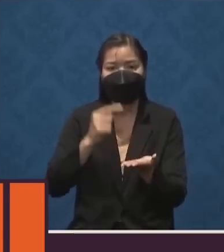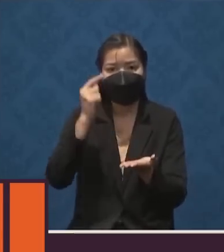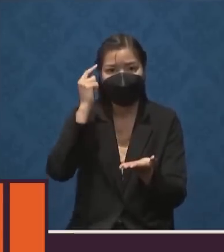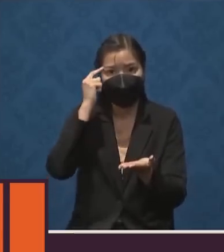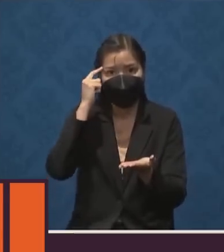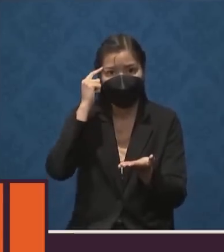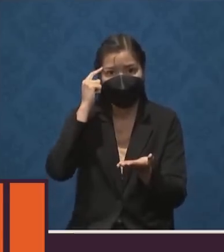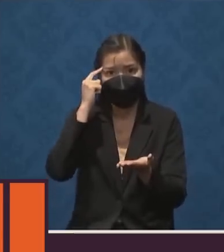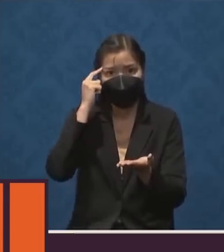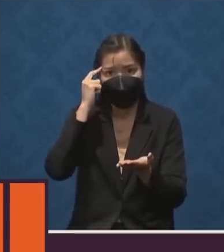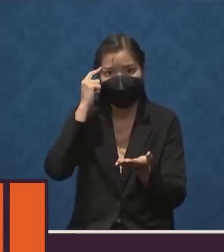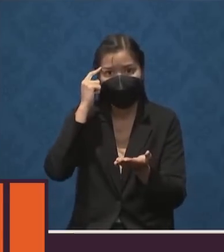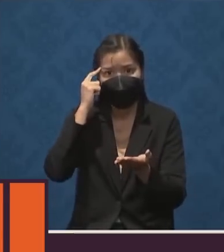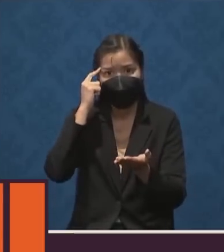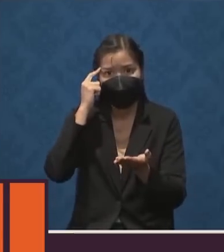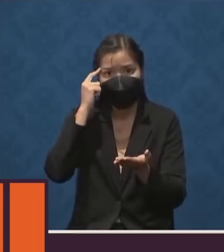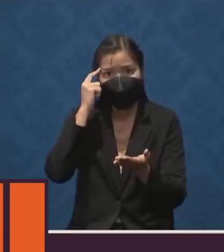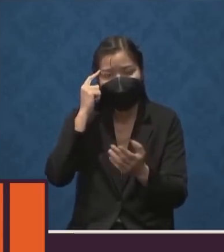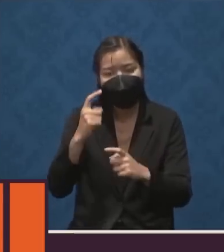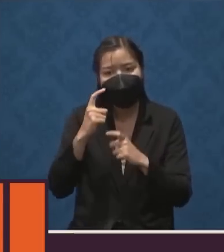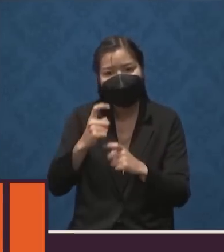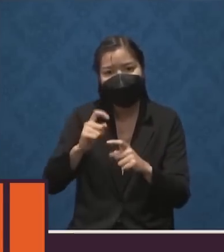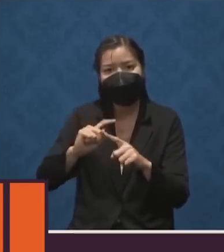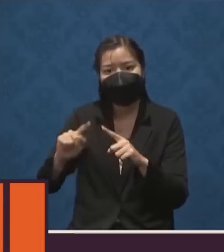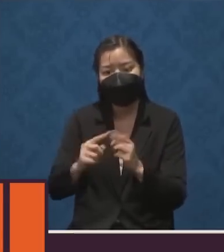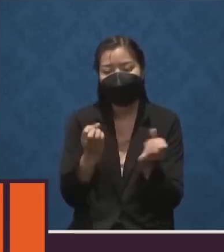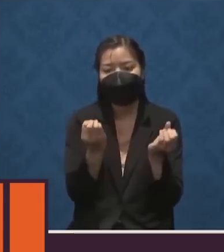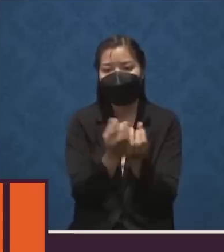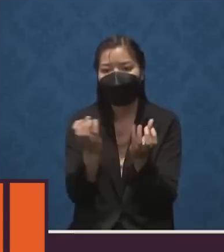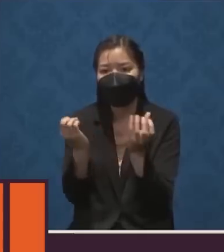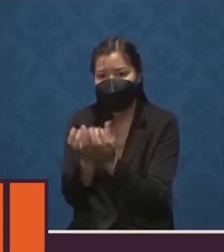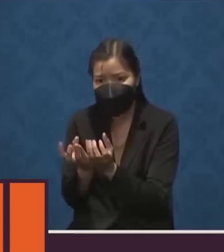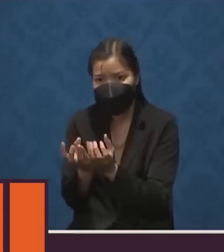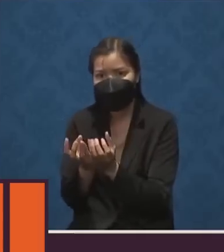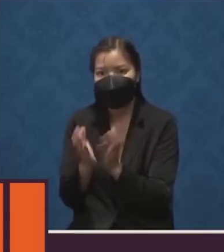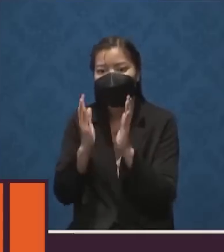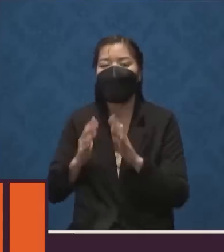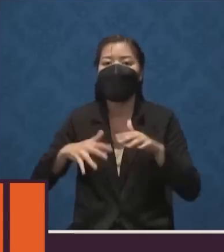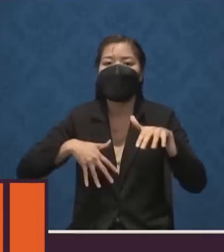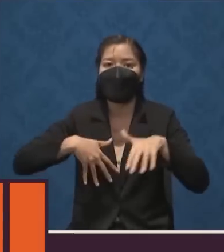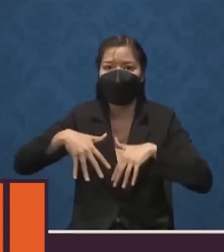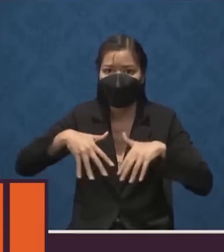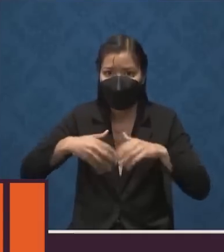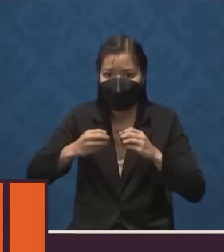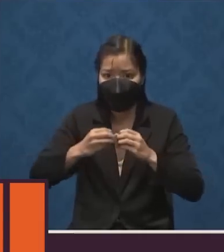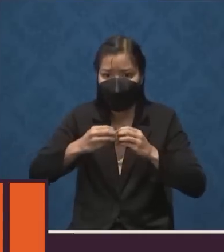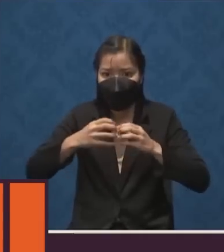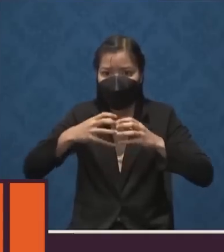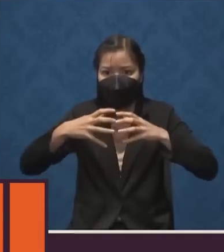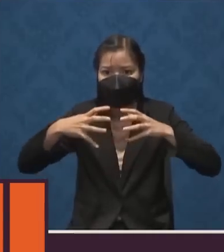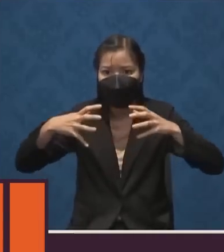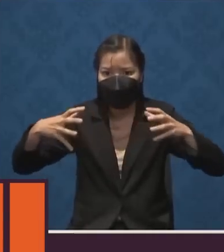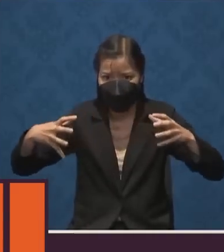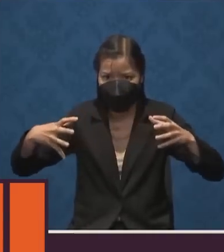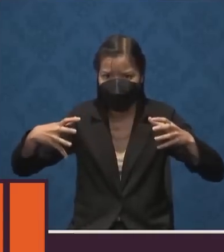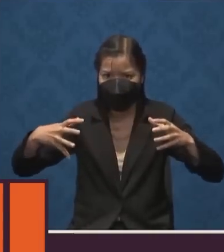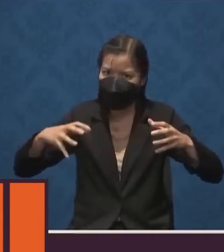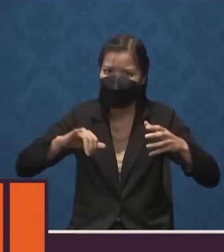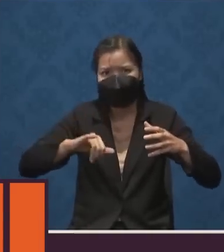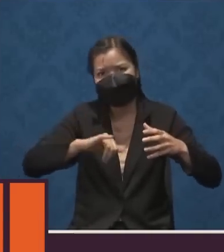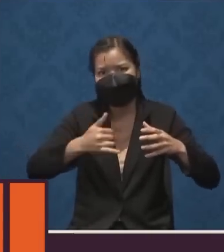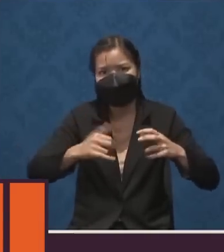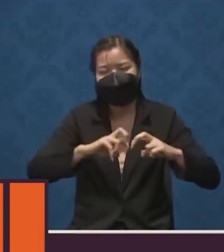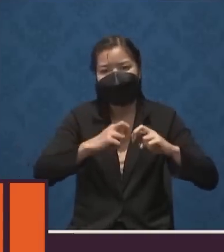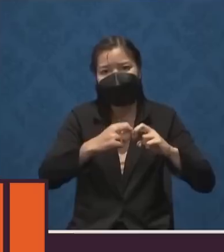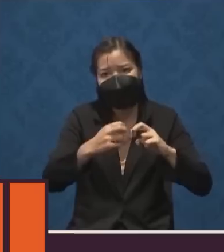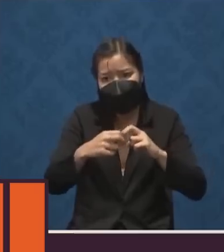วาภัฆค้คคลามรูแบให่ที่กระทบต่ความเป็ความตายองผเราทุคนนั้นได้ขยายไปสู่ รูปแบบที่หลากหายเกินกวาโคร